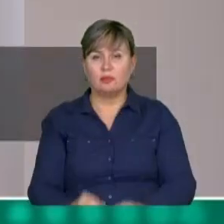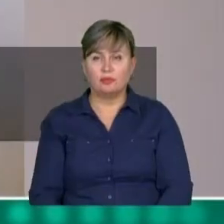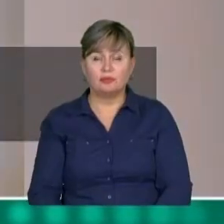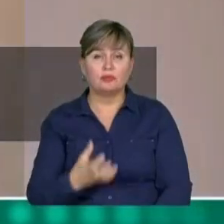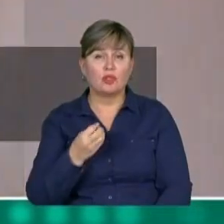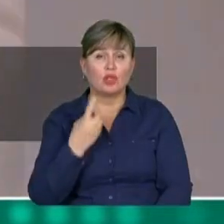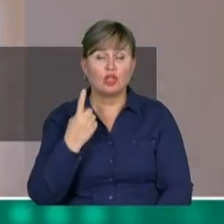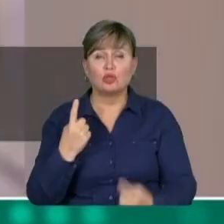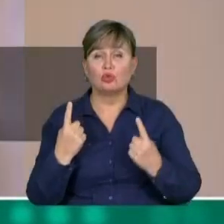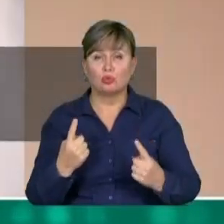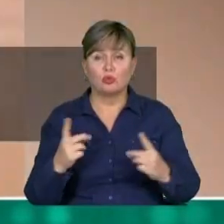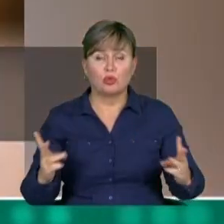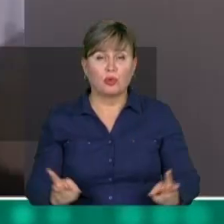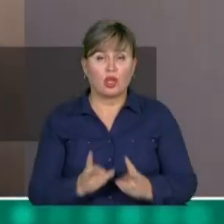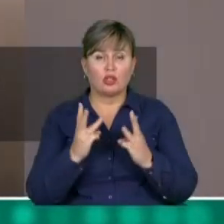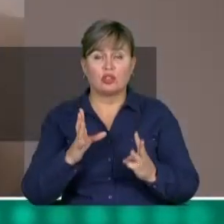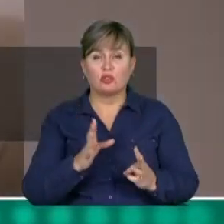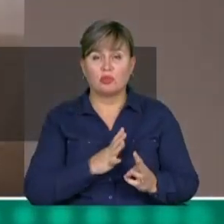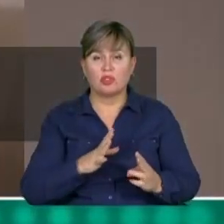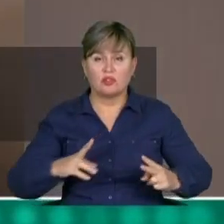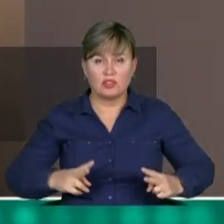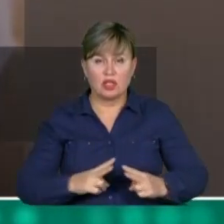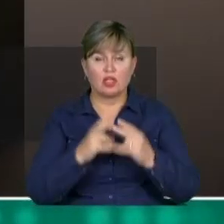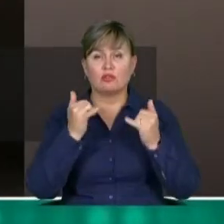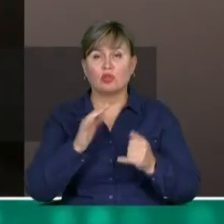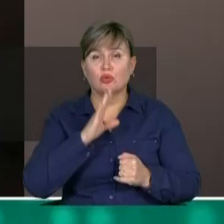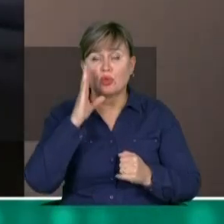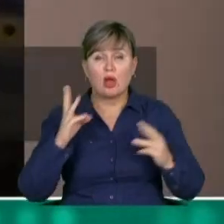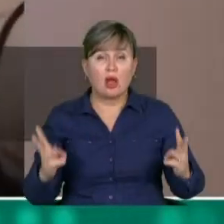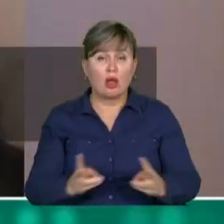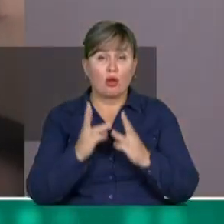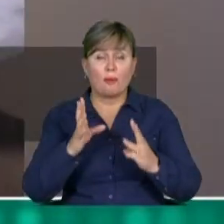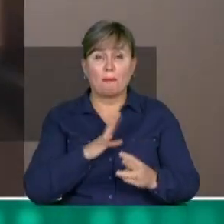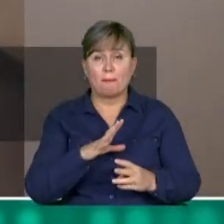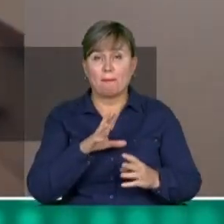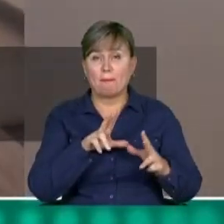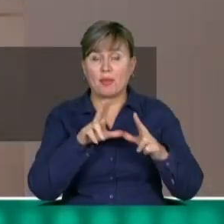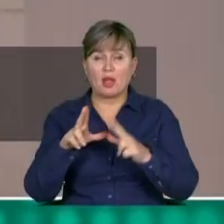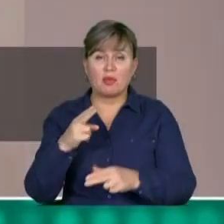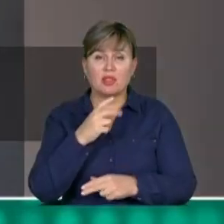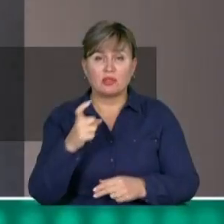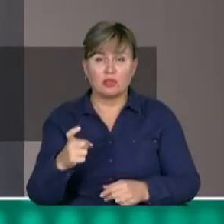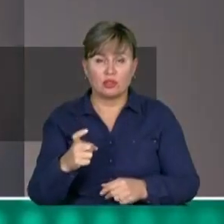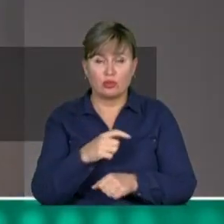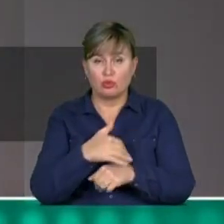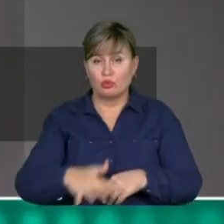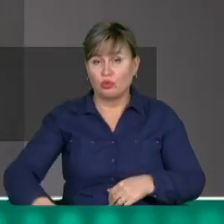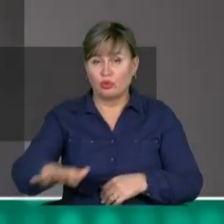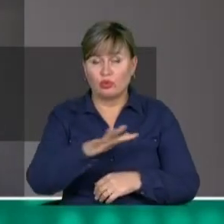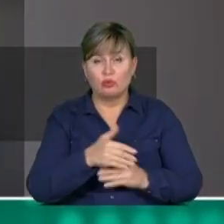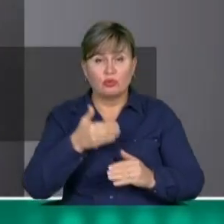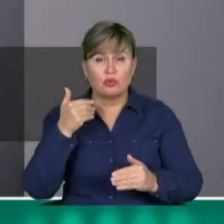Еще один крупный пожар произошел в столице сегодня утром. Огонь охватил мебельный цех по улице Коктал. По